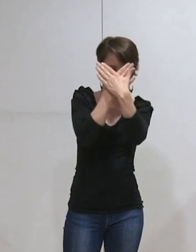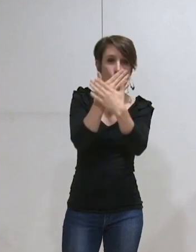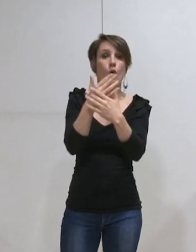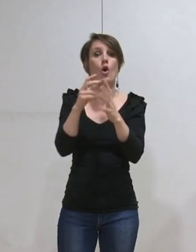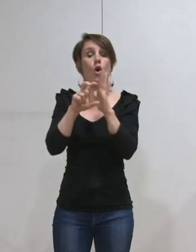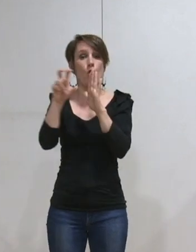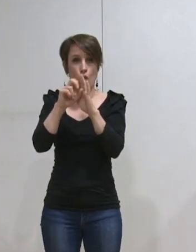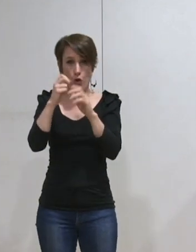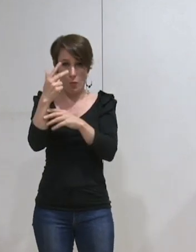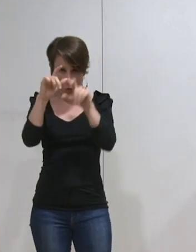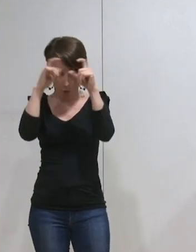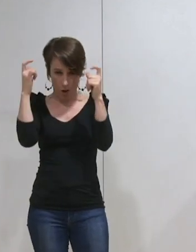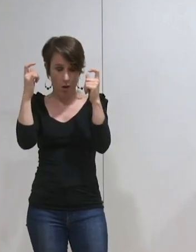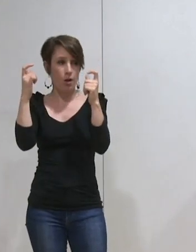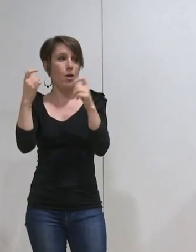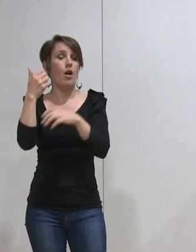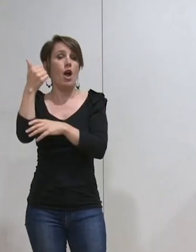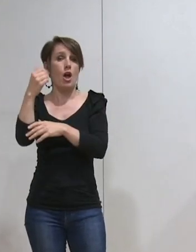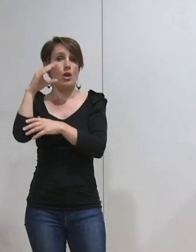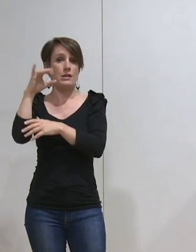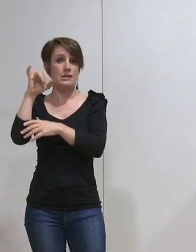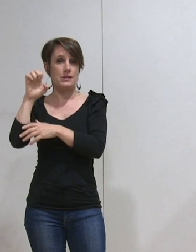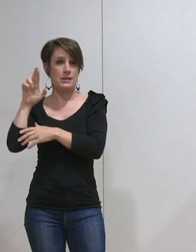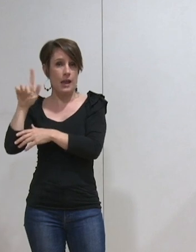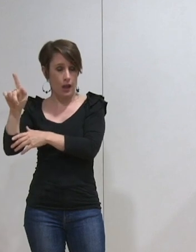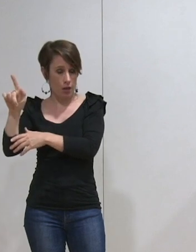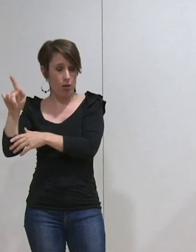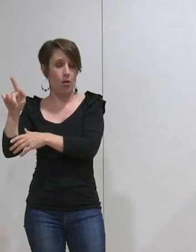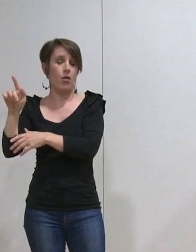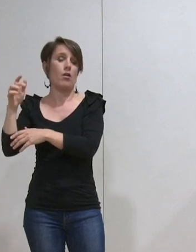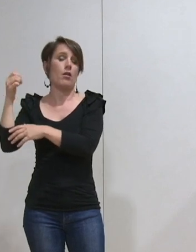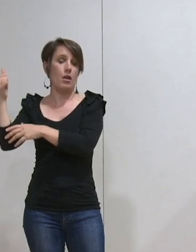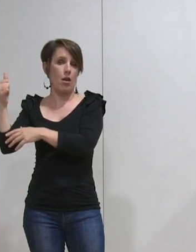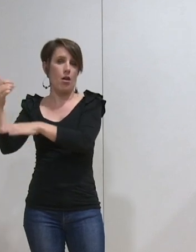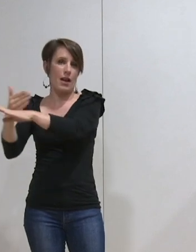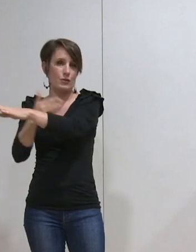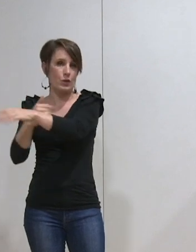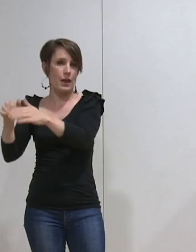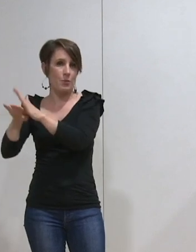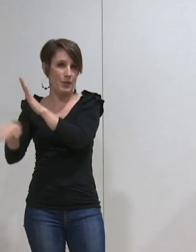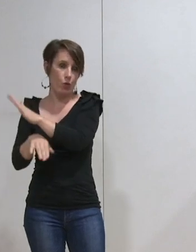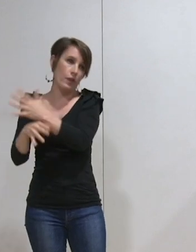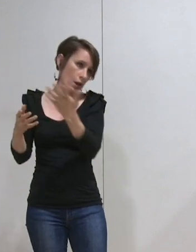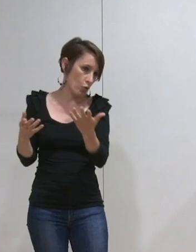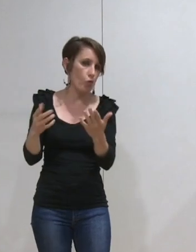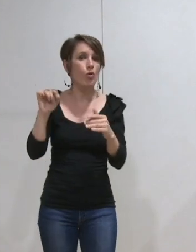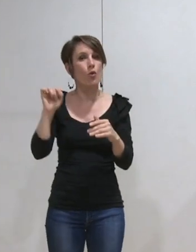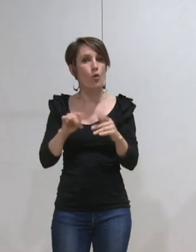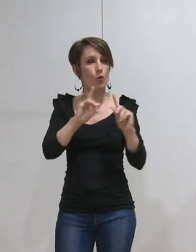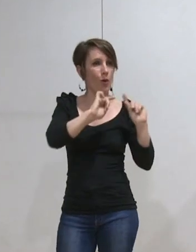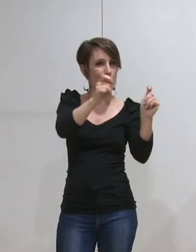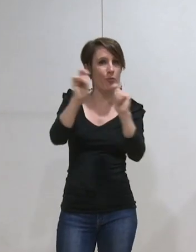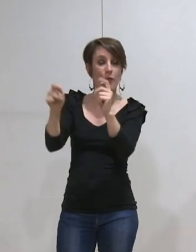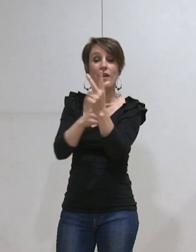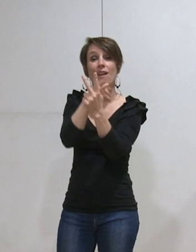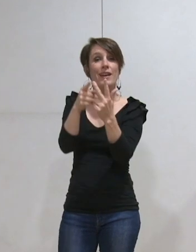du cierg et un des actionnaires minoritaires et il nous est donc demandé de désigner les